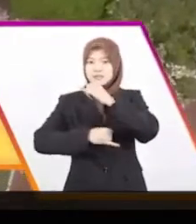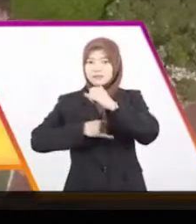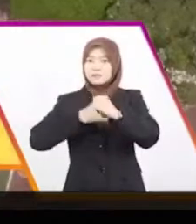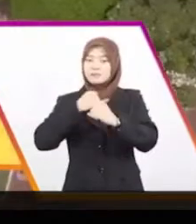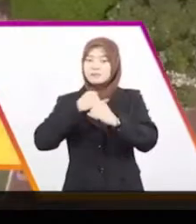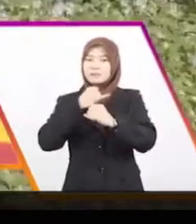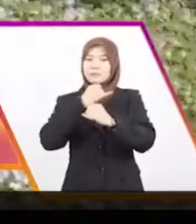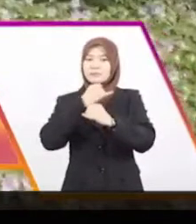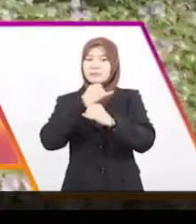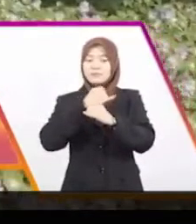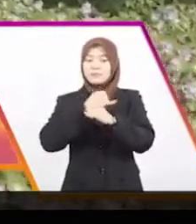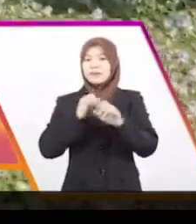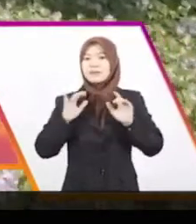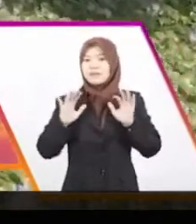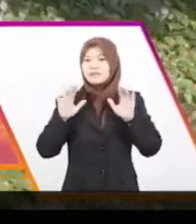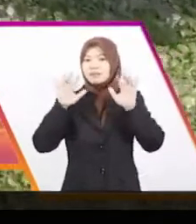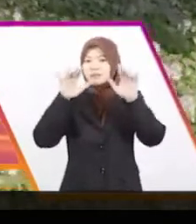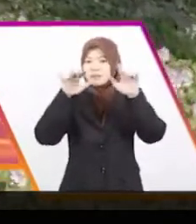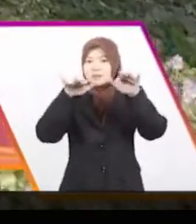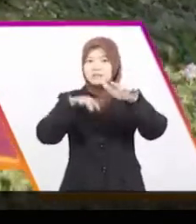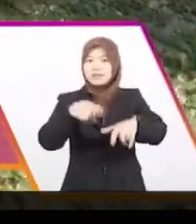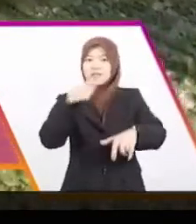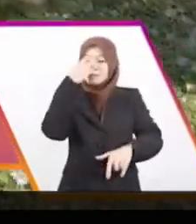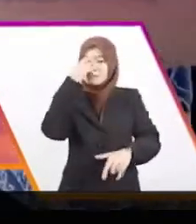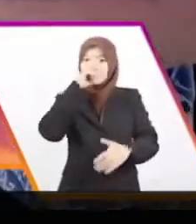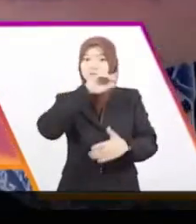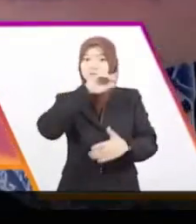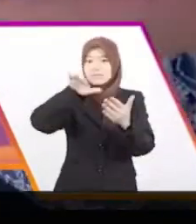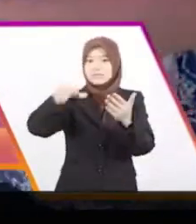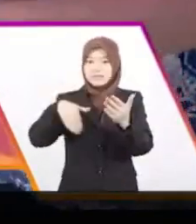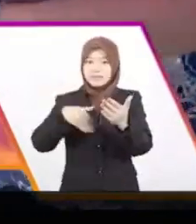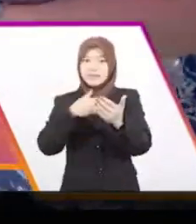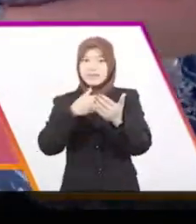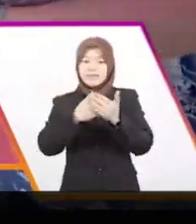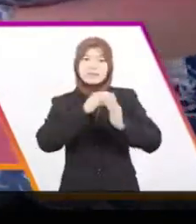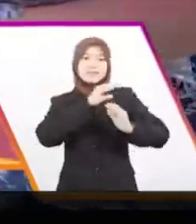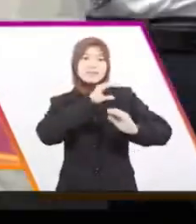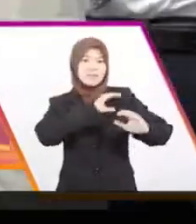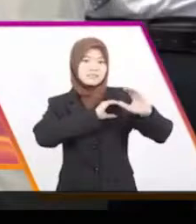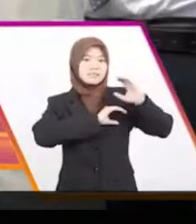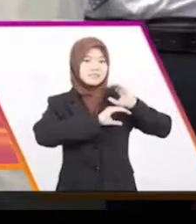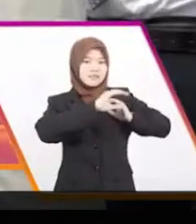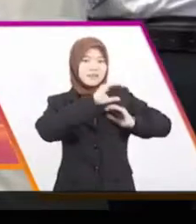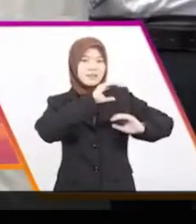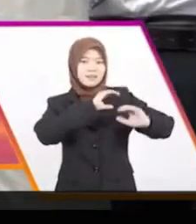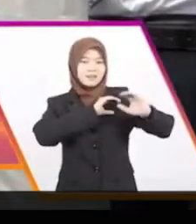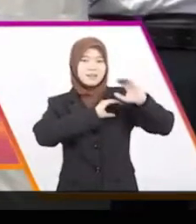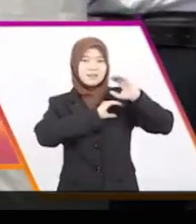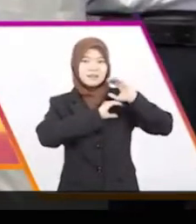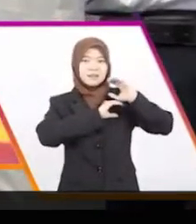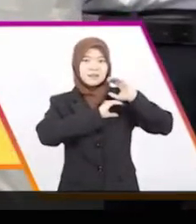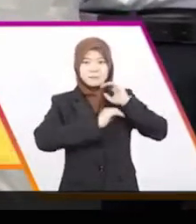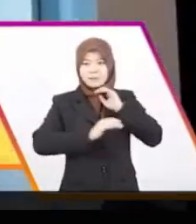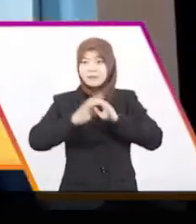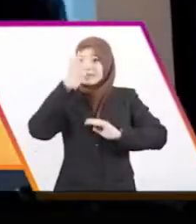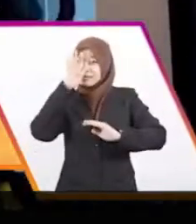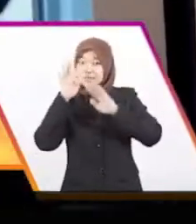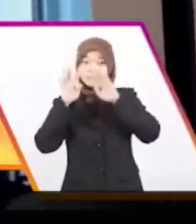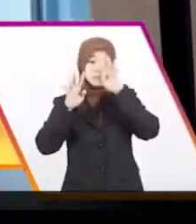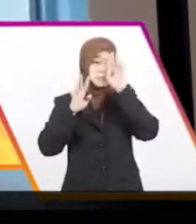jadi tumpuan antara bangsa untuk segala cita-cita.